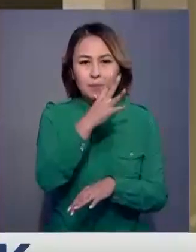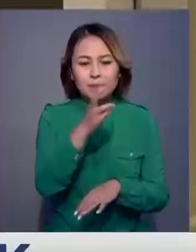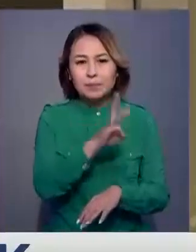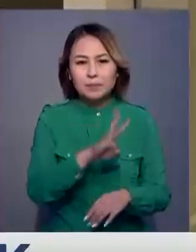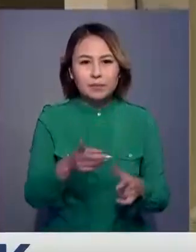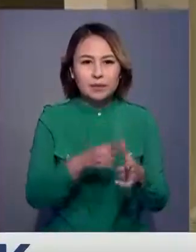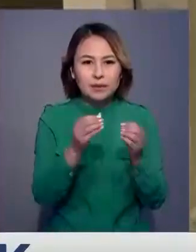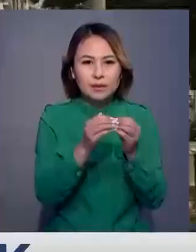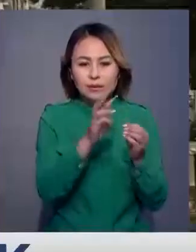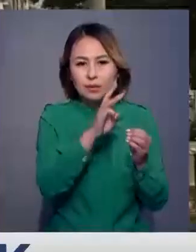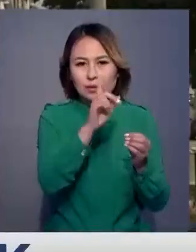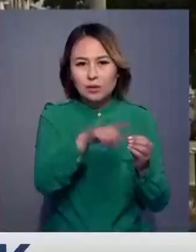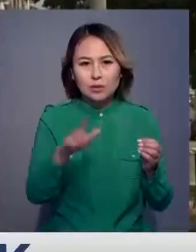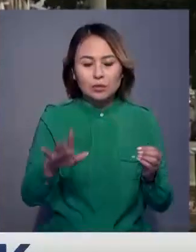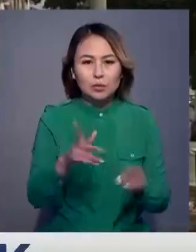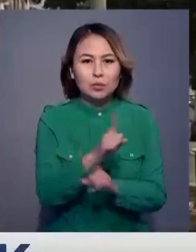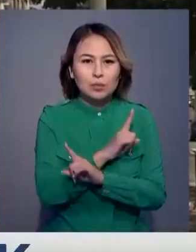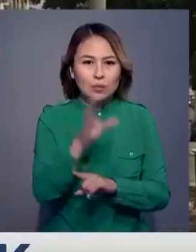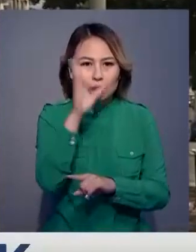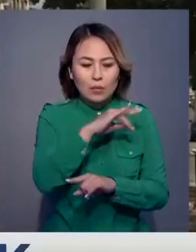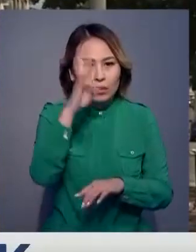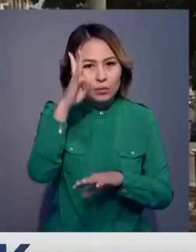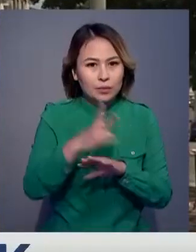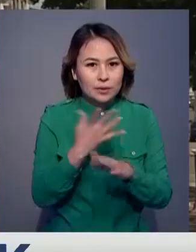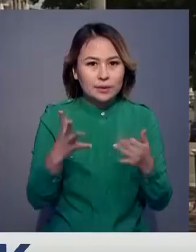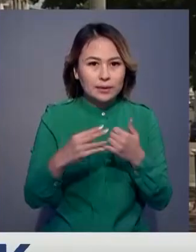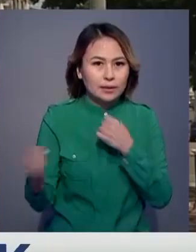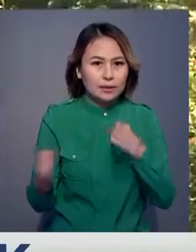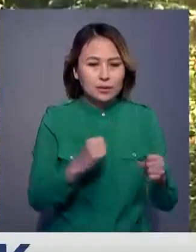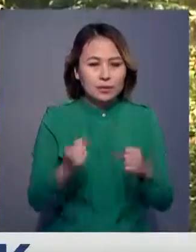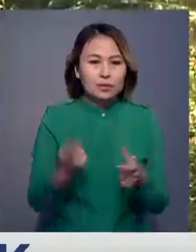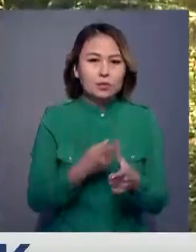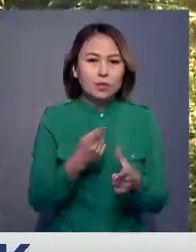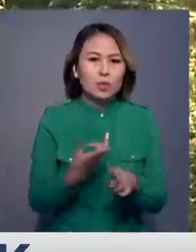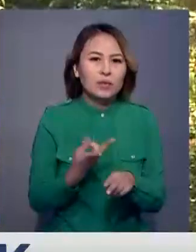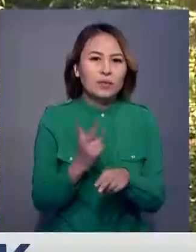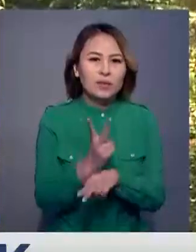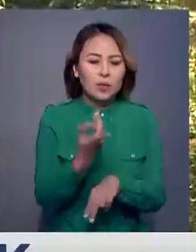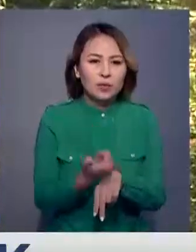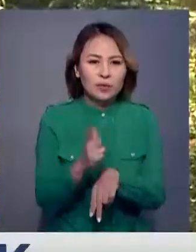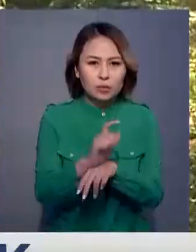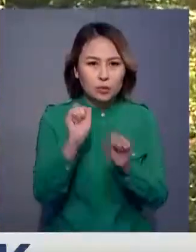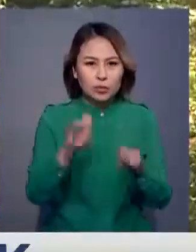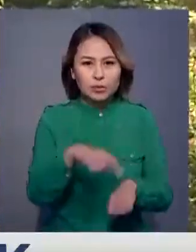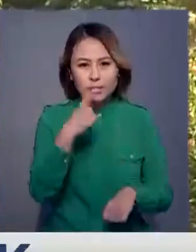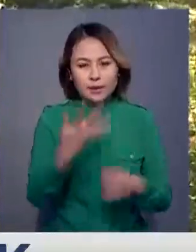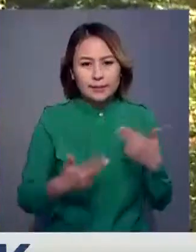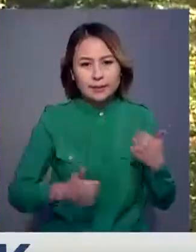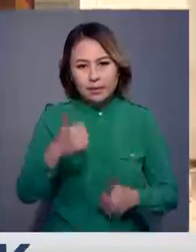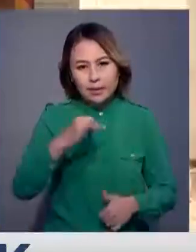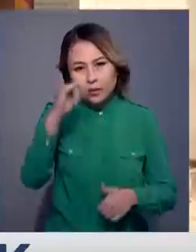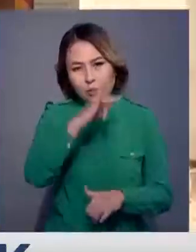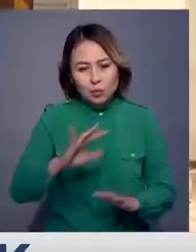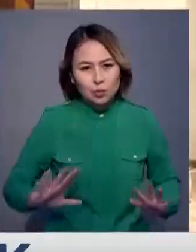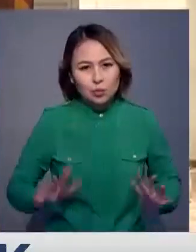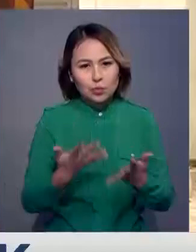10 мыңдай адам қаза табуы мүмкін. Ал түнгі уақытта жер сілкінсе, құрбандар саны екі есеге артады. Салыстырып көрсек, ел тарихындағы